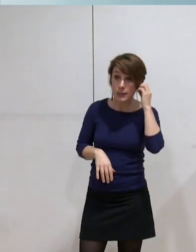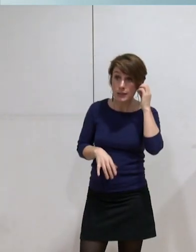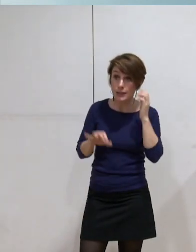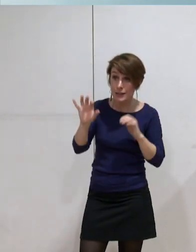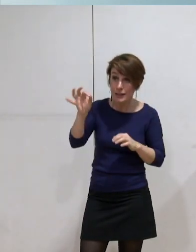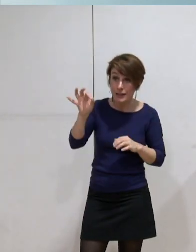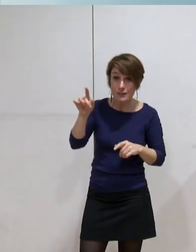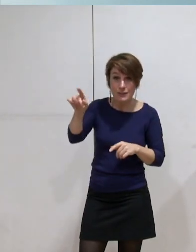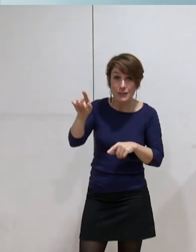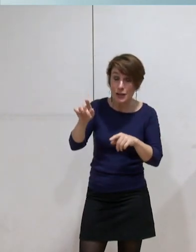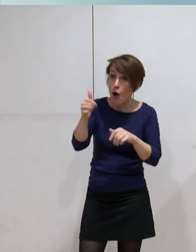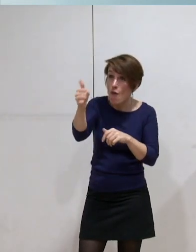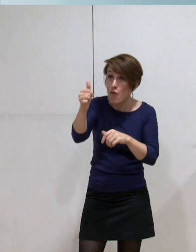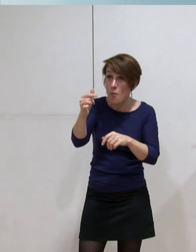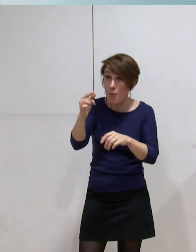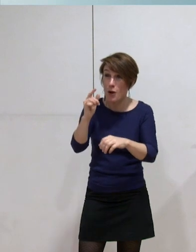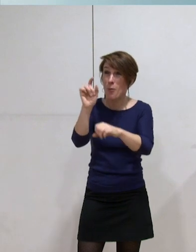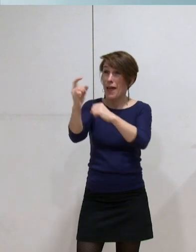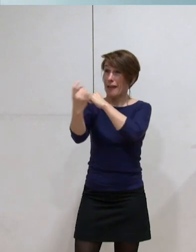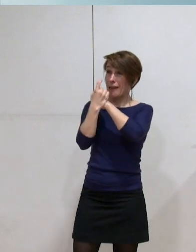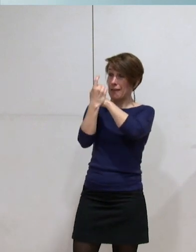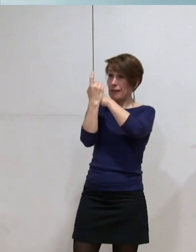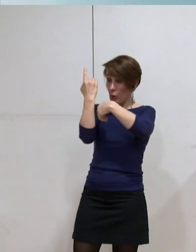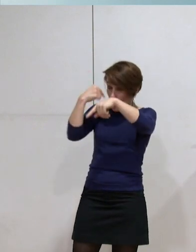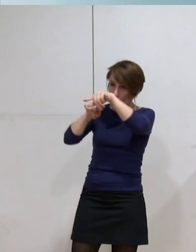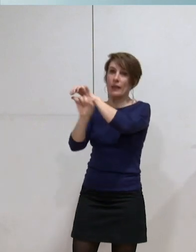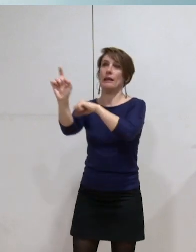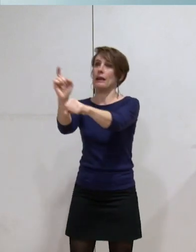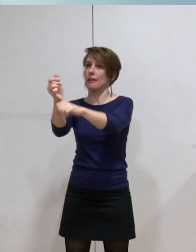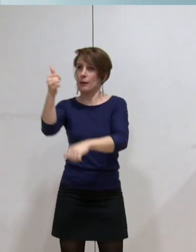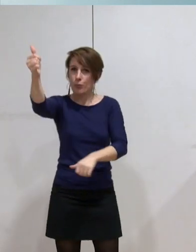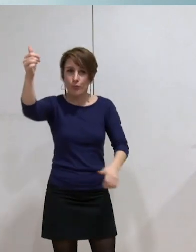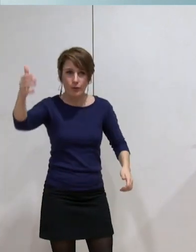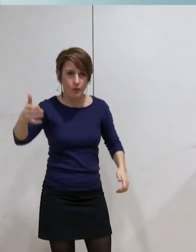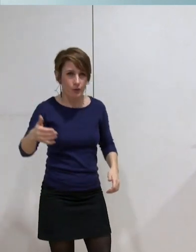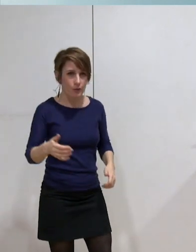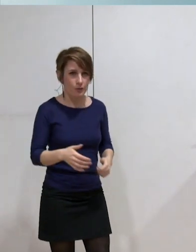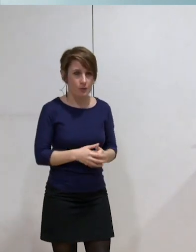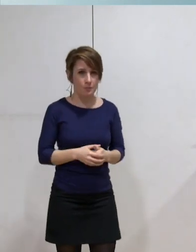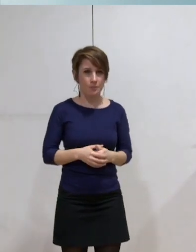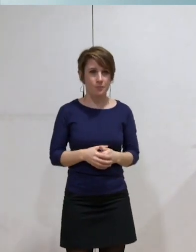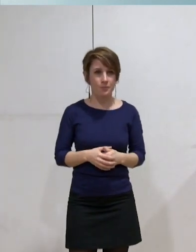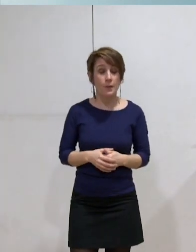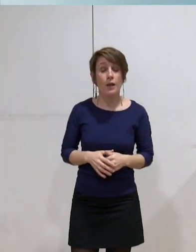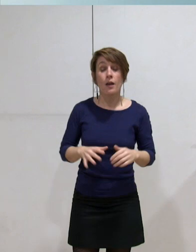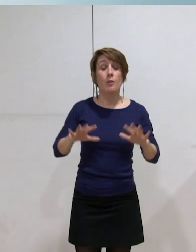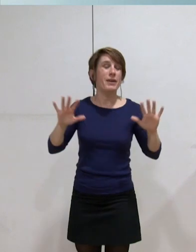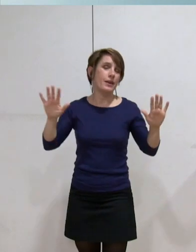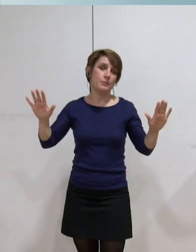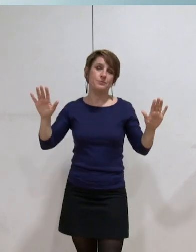vous accuser vous-même euh mais euh